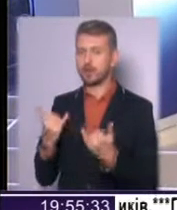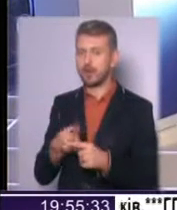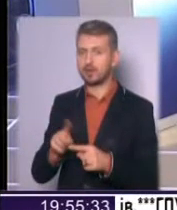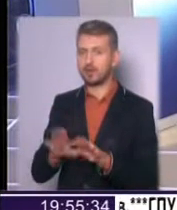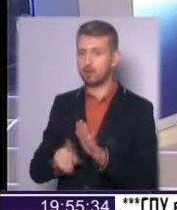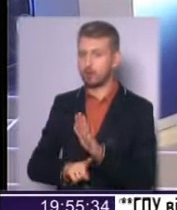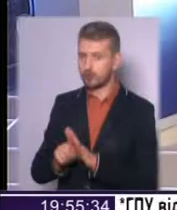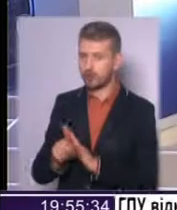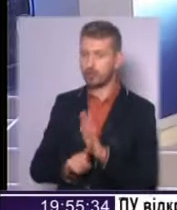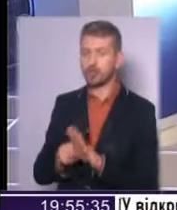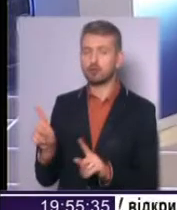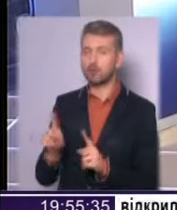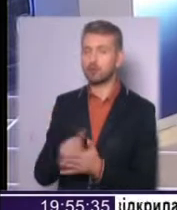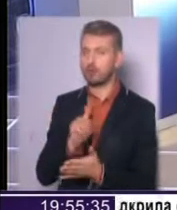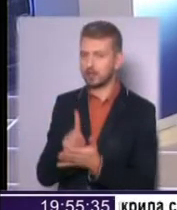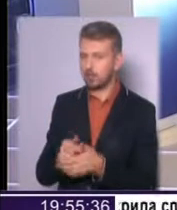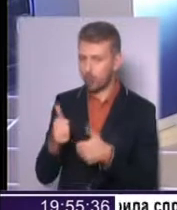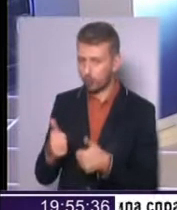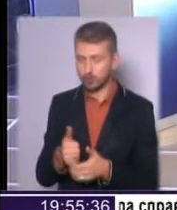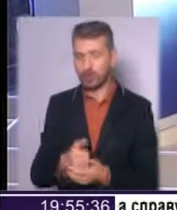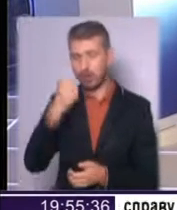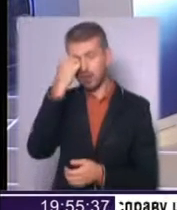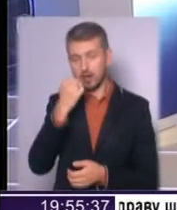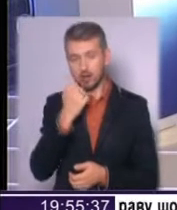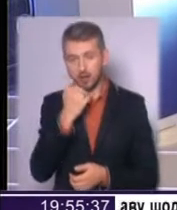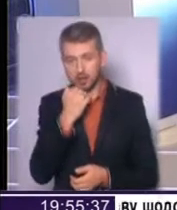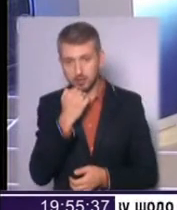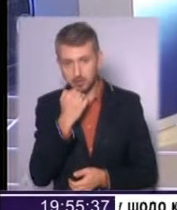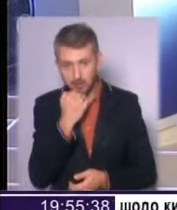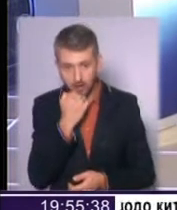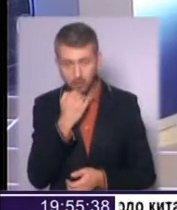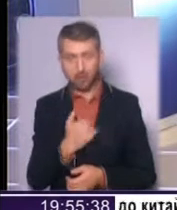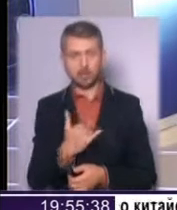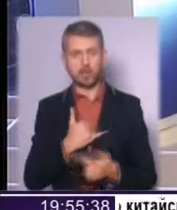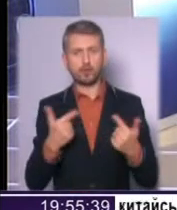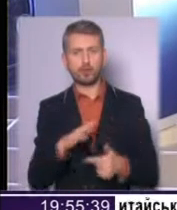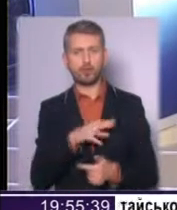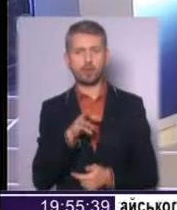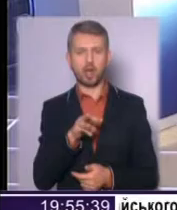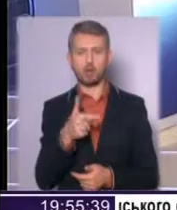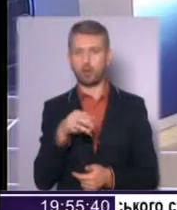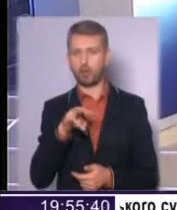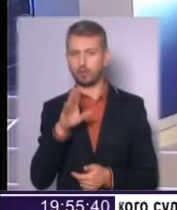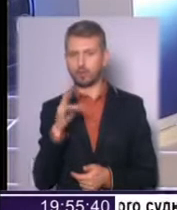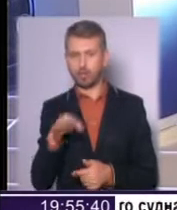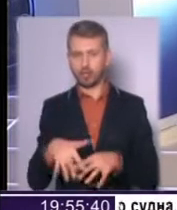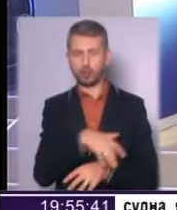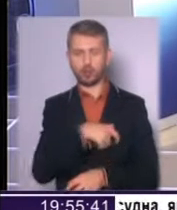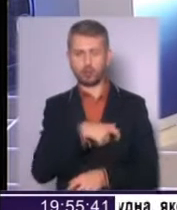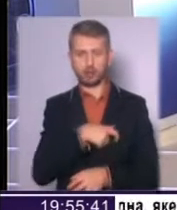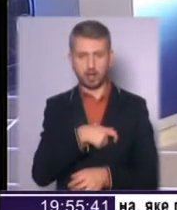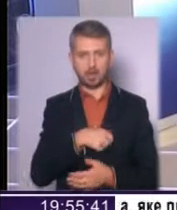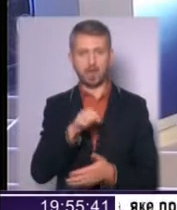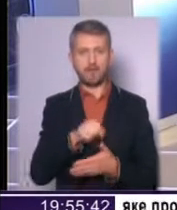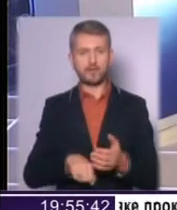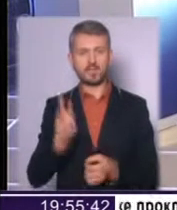Перезавантаження, оновлення, багато проєктів, наприклад, нульовий Яценюк, який має рейтинг 0, його фракції 80 депутатів не буде вже в